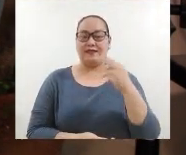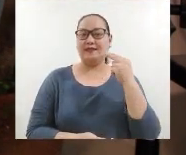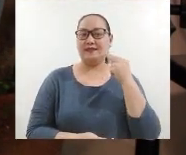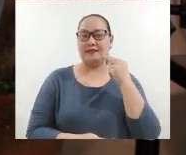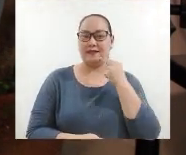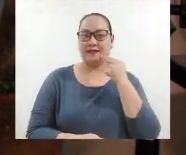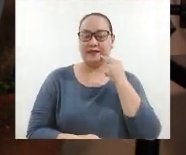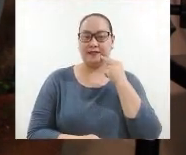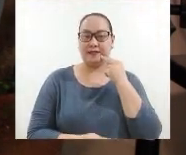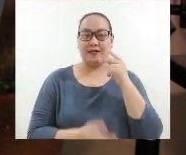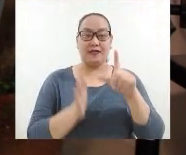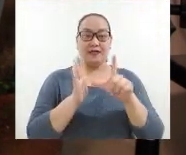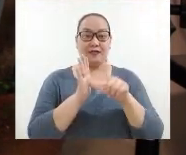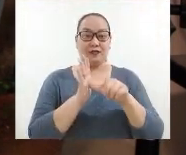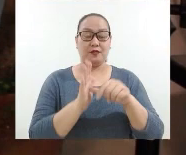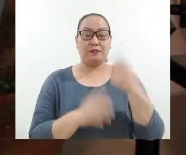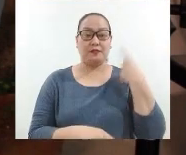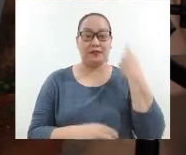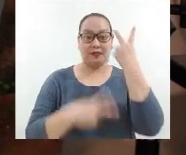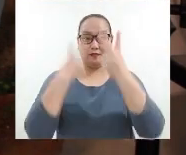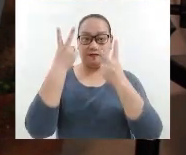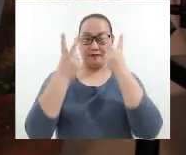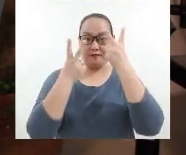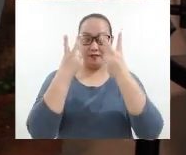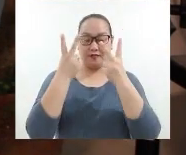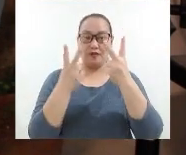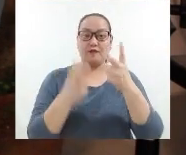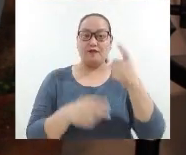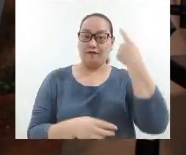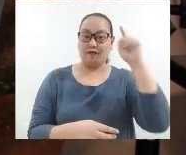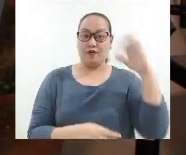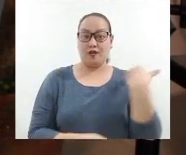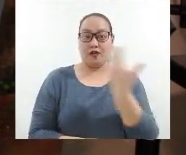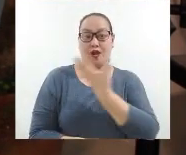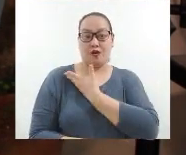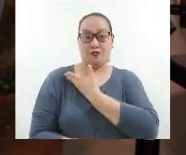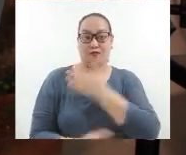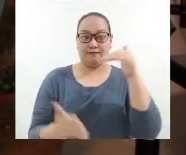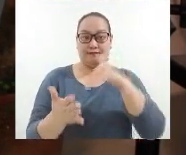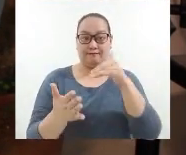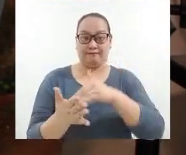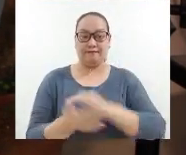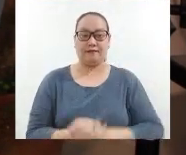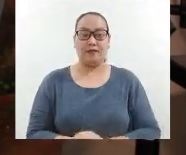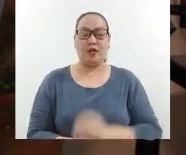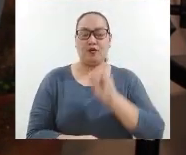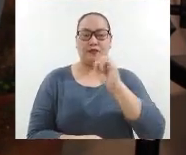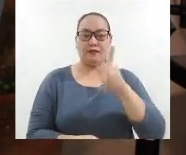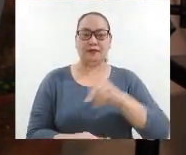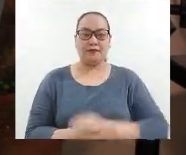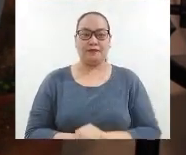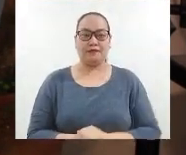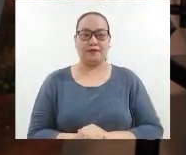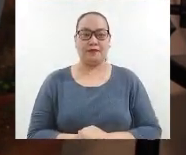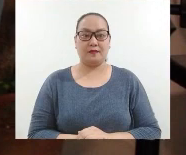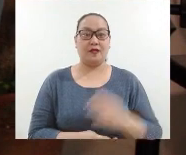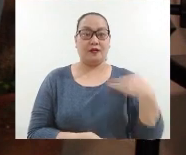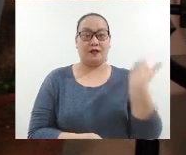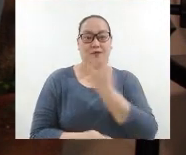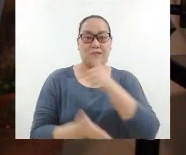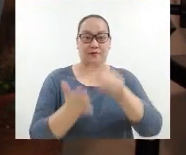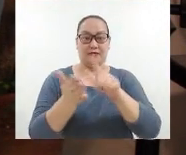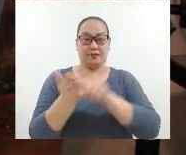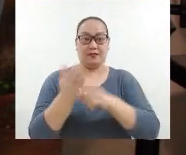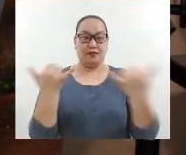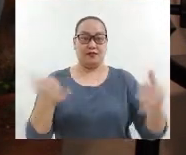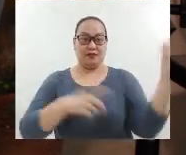Nga pala nan, may bibisitahin tayo mamaya para sa pag-aaralan natin ngayon. Okay. Our lesson for today is